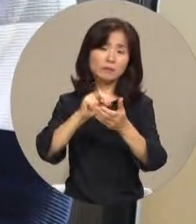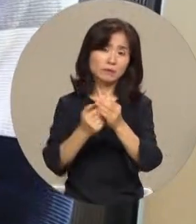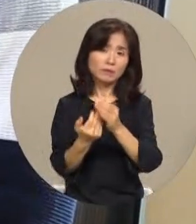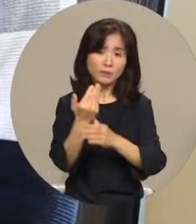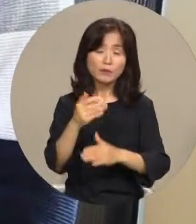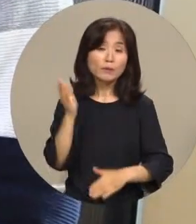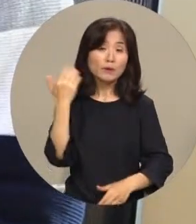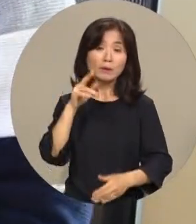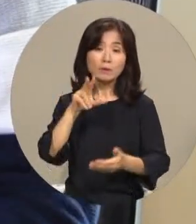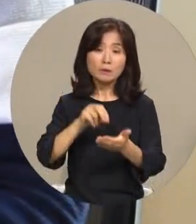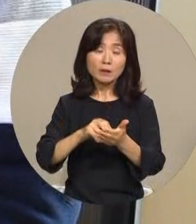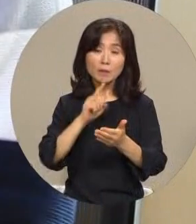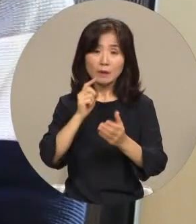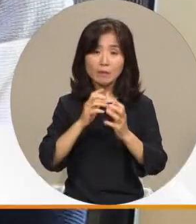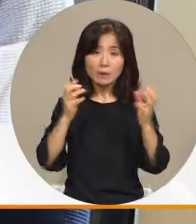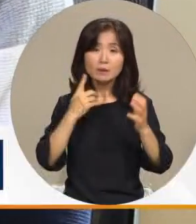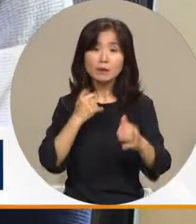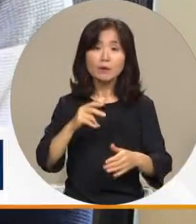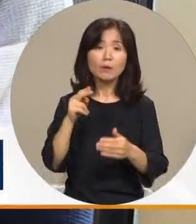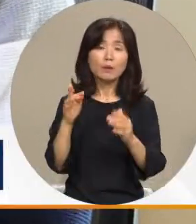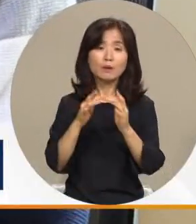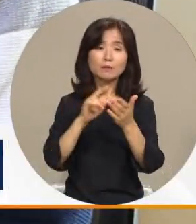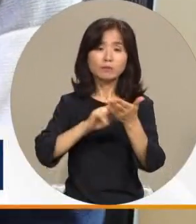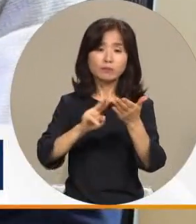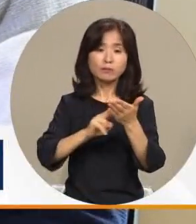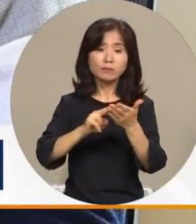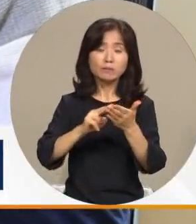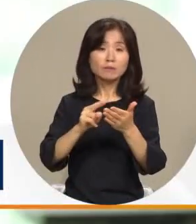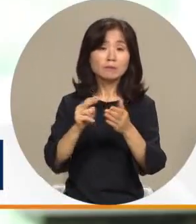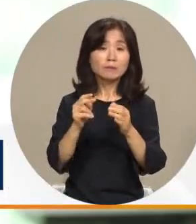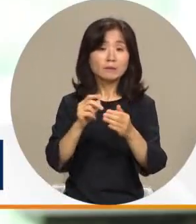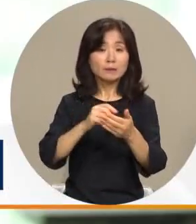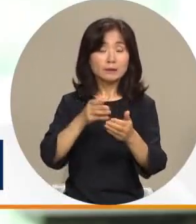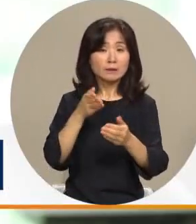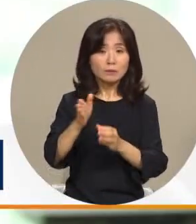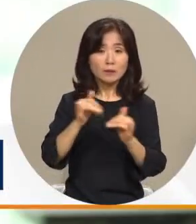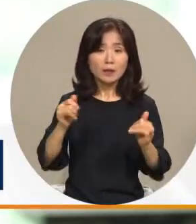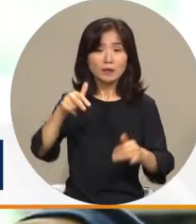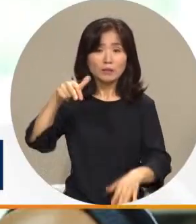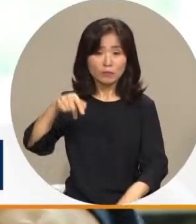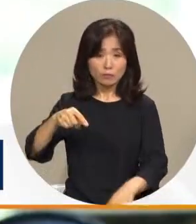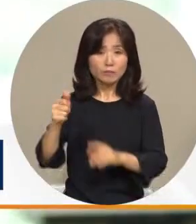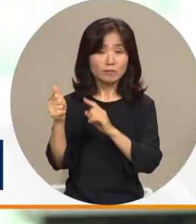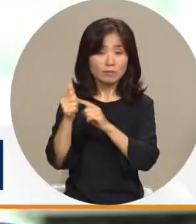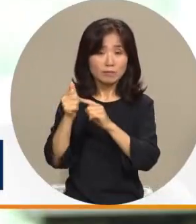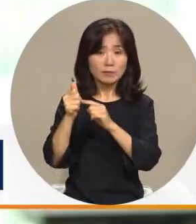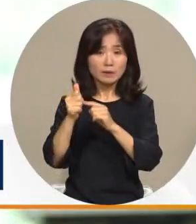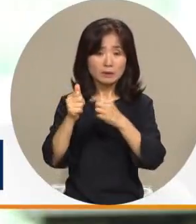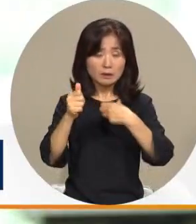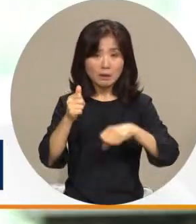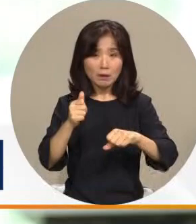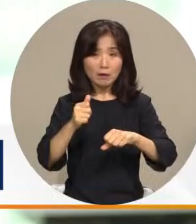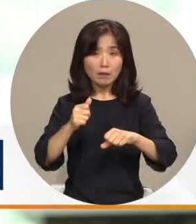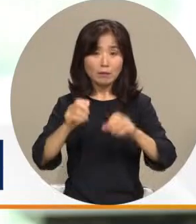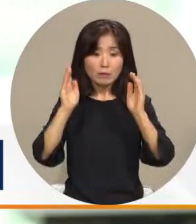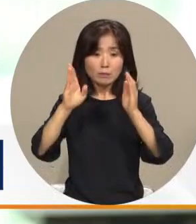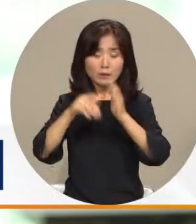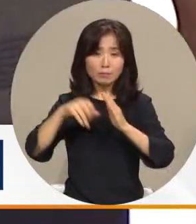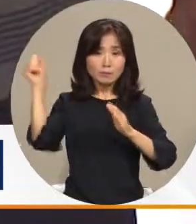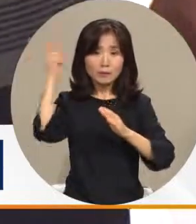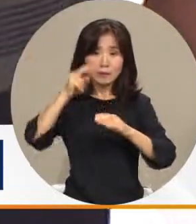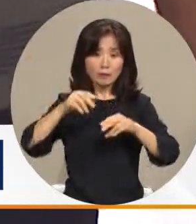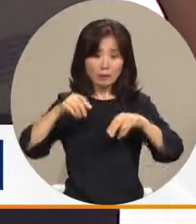최근 논란이 된 웹툰작가 주우미 씨 자녀사례에서도 수업 중 돌발행동이 원인이되 특수학급으로 옮겨졌습니다